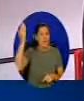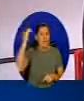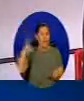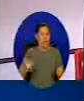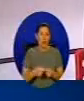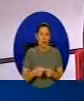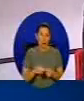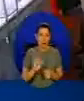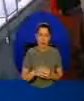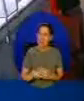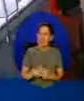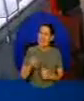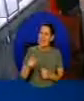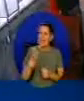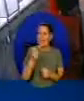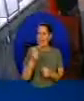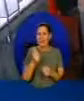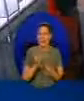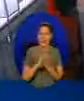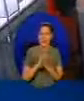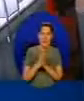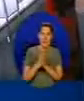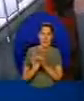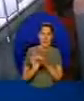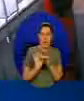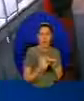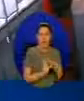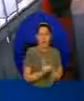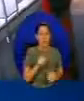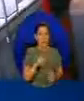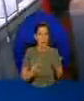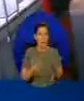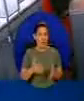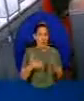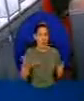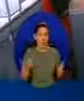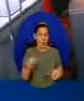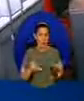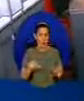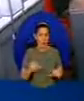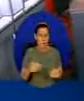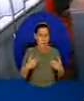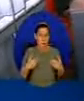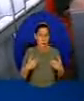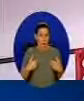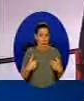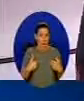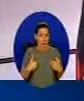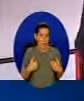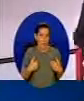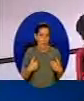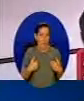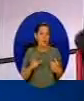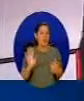דודי. זה לנסח את זה בצורה יותר עדינה. לא, הבנתי אותך. זה הבדל גדול ביולוגי. אני לא מוצאי, לא בן דודי. אני ובן